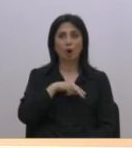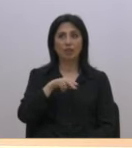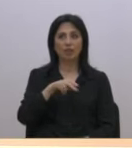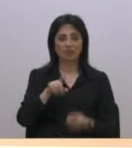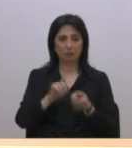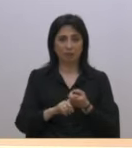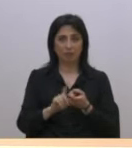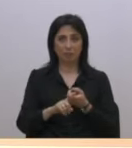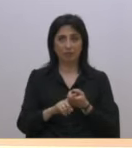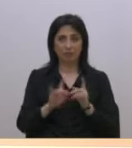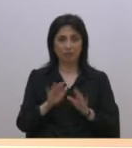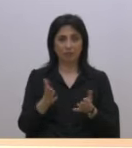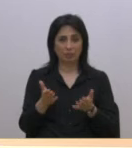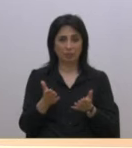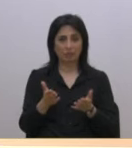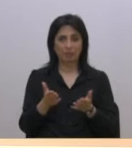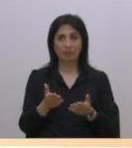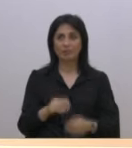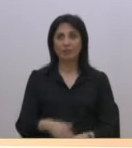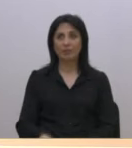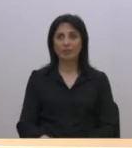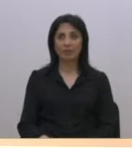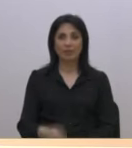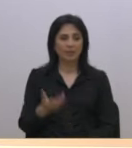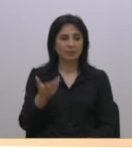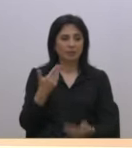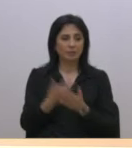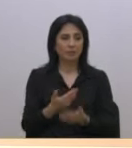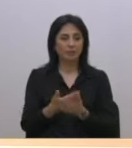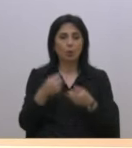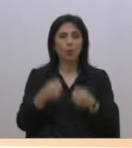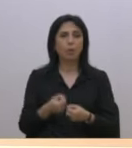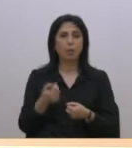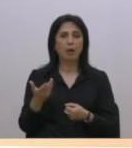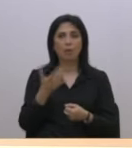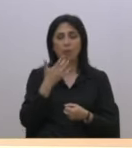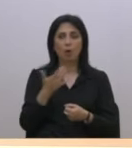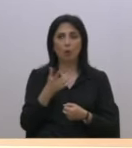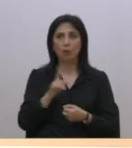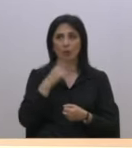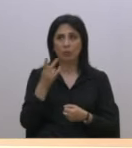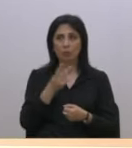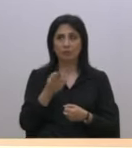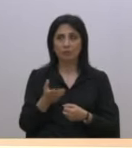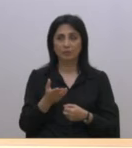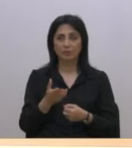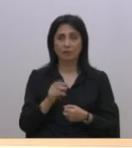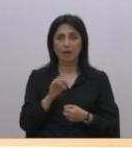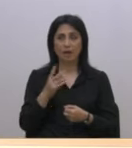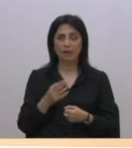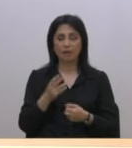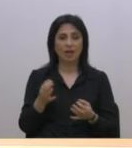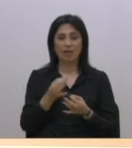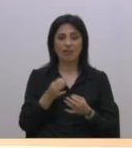ეხებოდა საქმე და რომლის არც მორალური უფლება პოლიტიკურად, რა თქმა უნდა, და არც